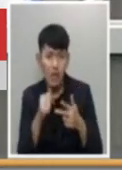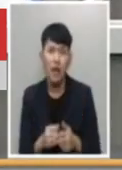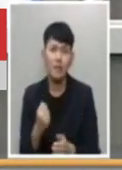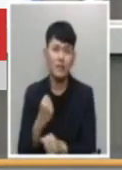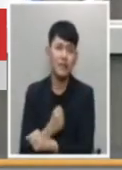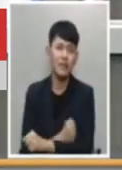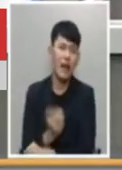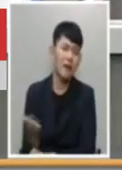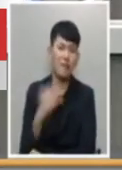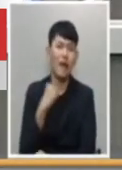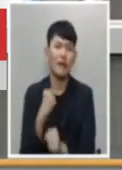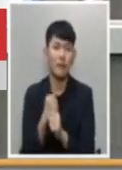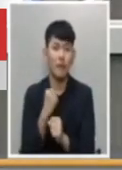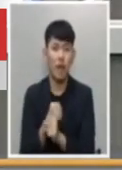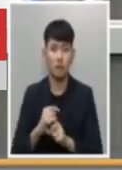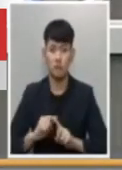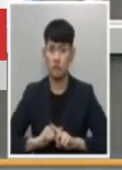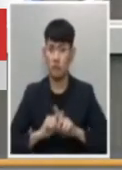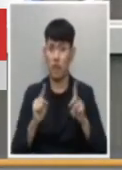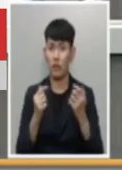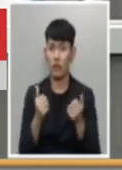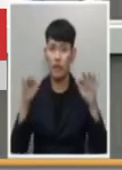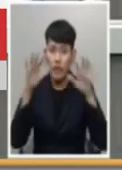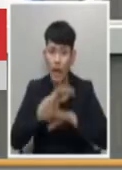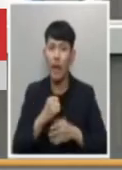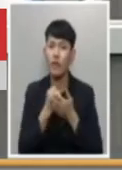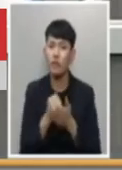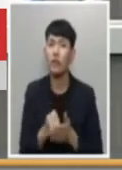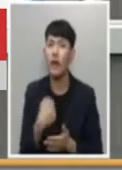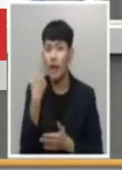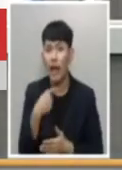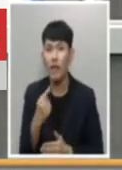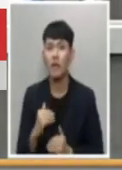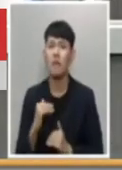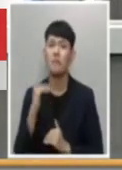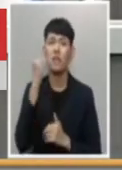ทำงานแต่วันนี้ท่านช่วยคนรวยครับช่วยพี่คนโต